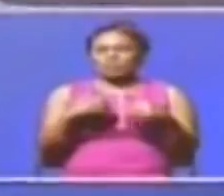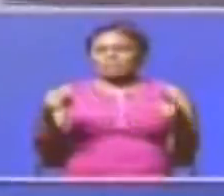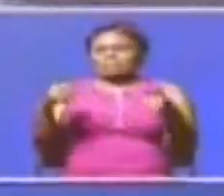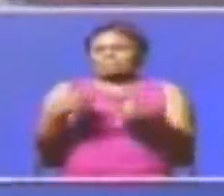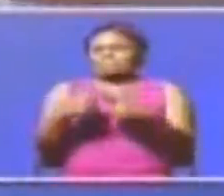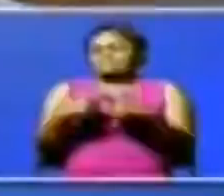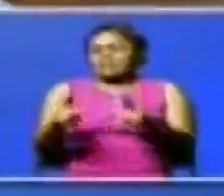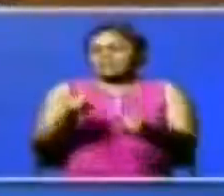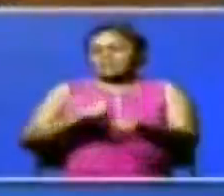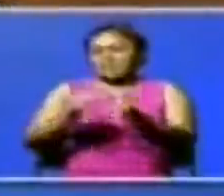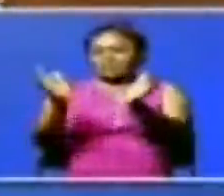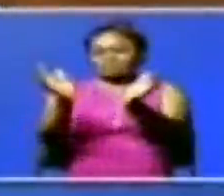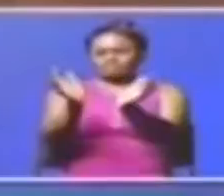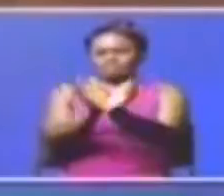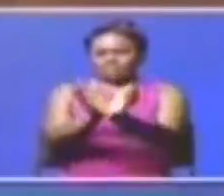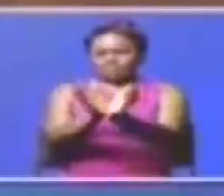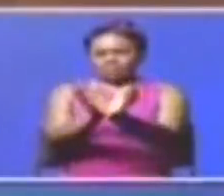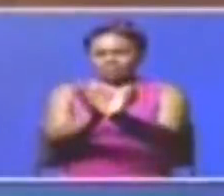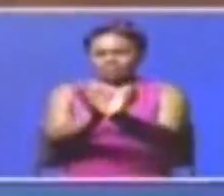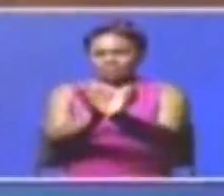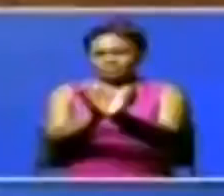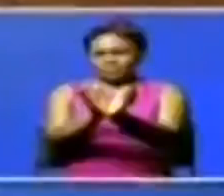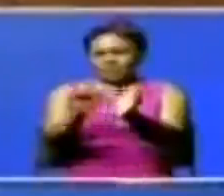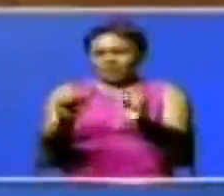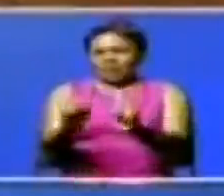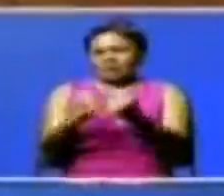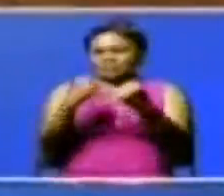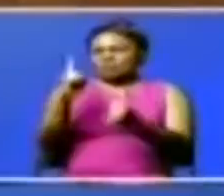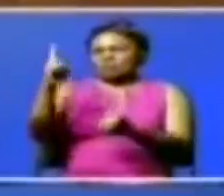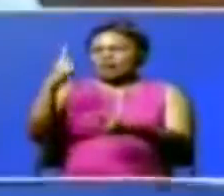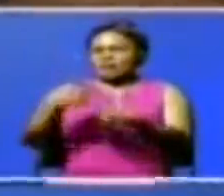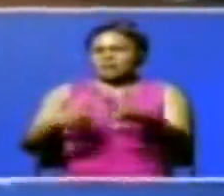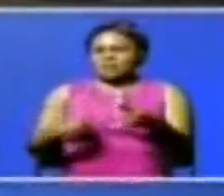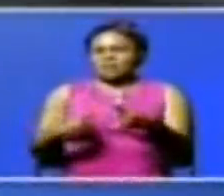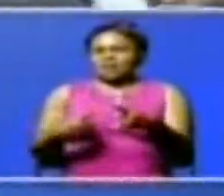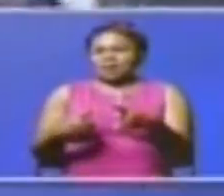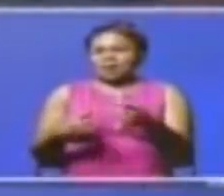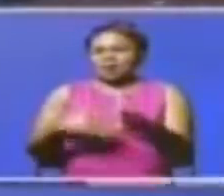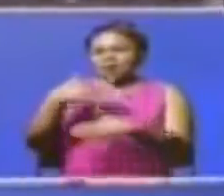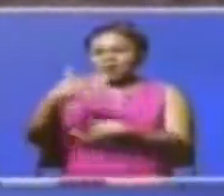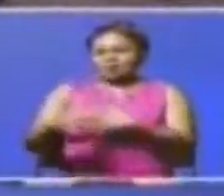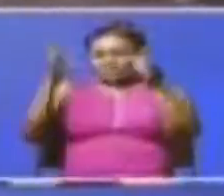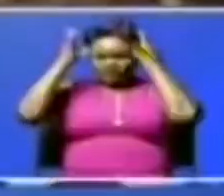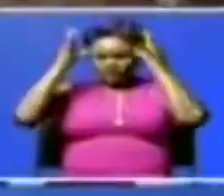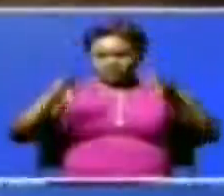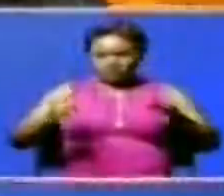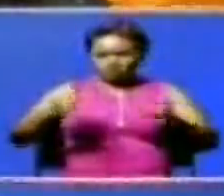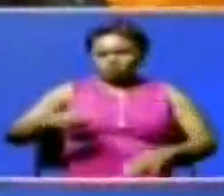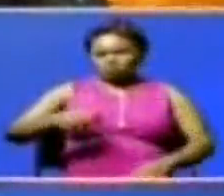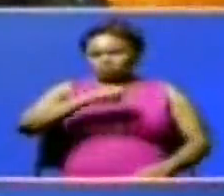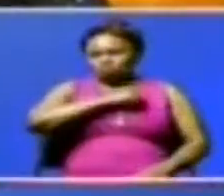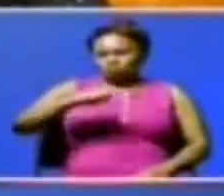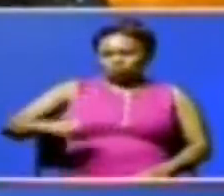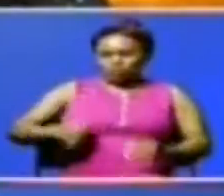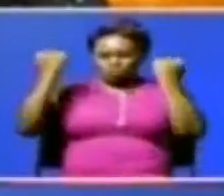Lakini kukamatwa na kushtakiwa kwa Mwilu kunafanyika karibu mwaka mmoja tu tangu maamuzi ya mahakama ya juu zaidi